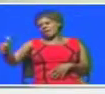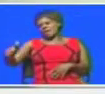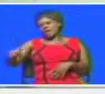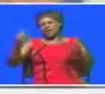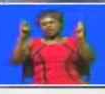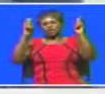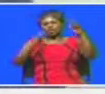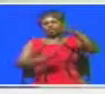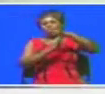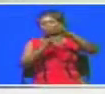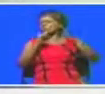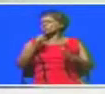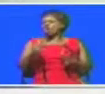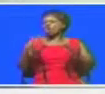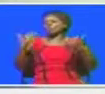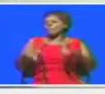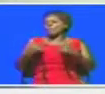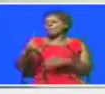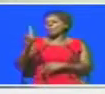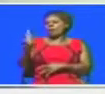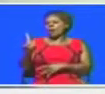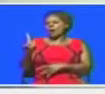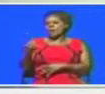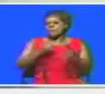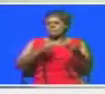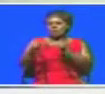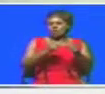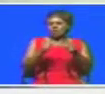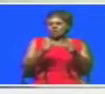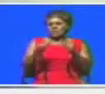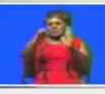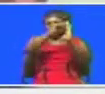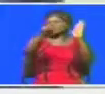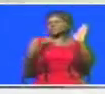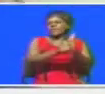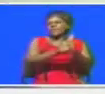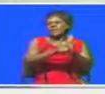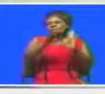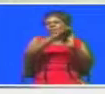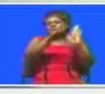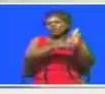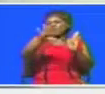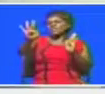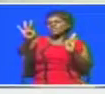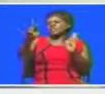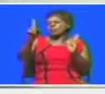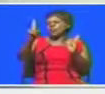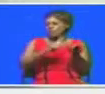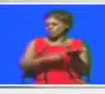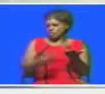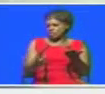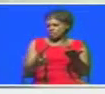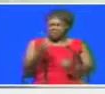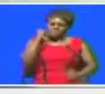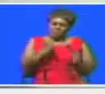Si mchezo mmoja kama vile boxing unafanywa subject, unapewa lesson tatu kwa wiki.